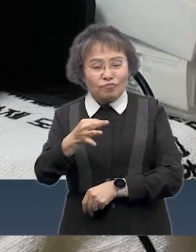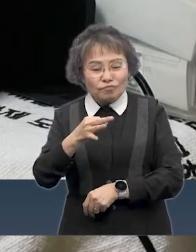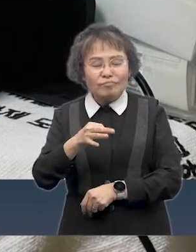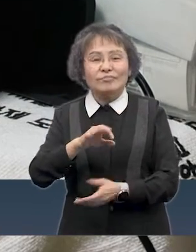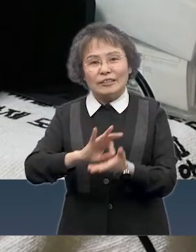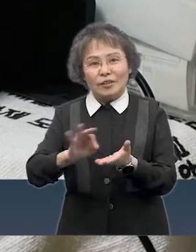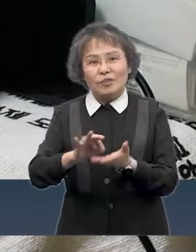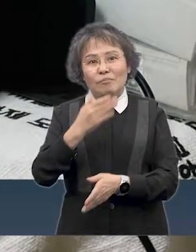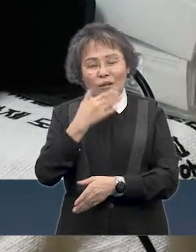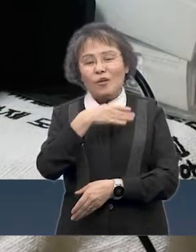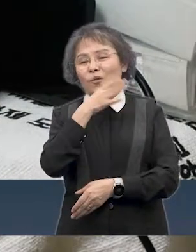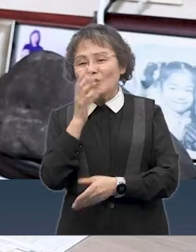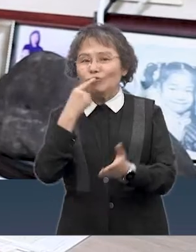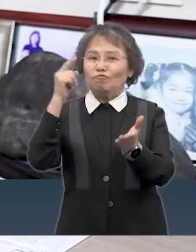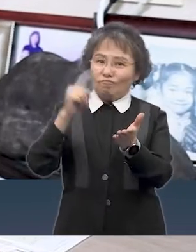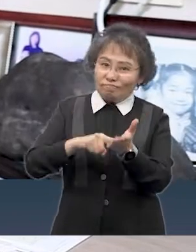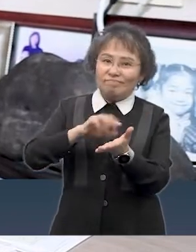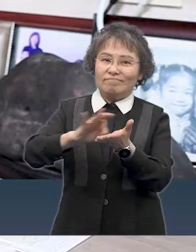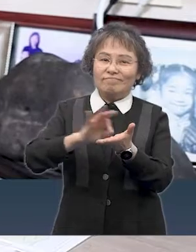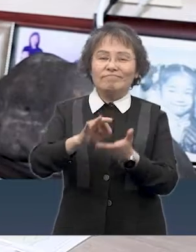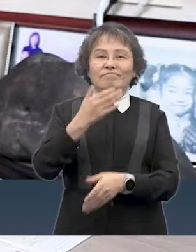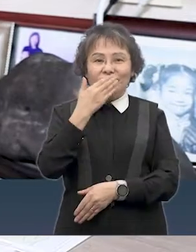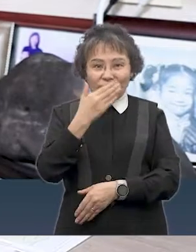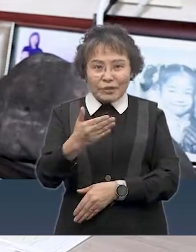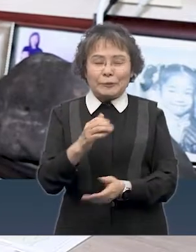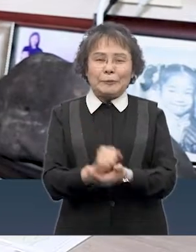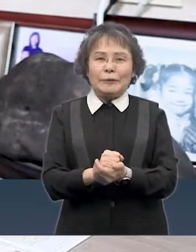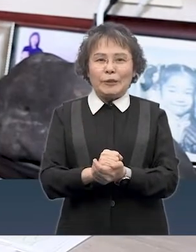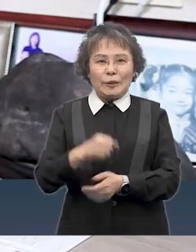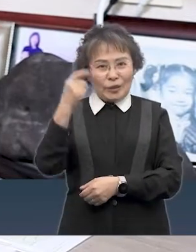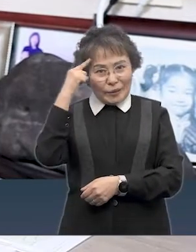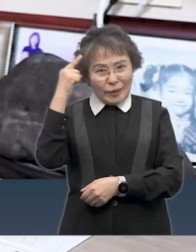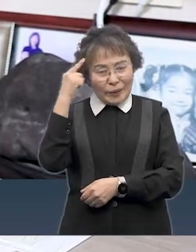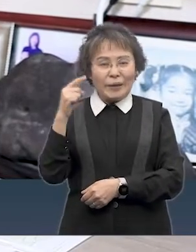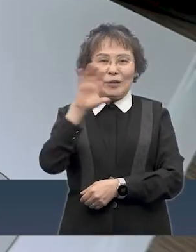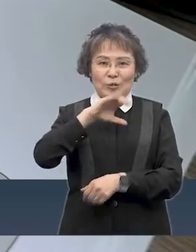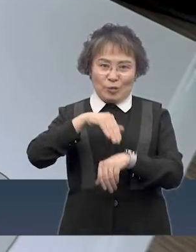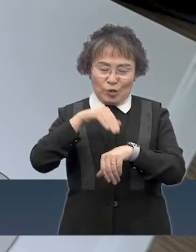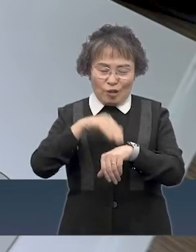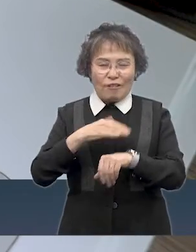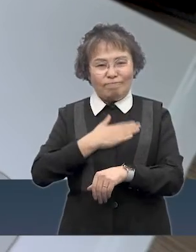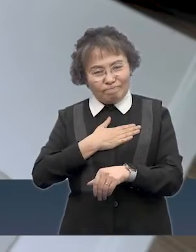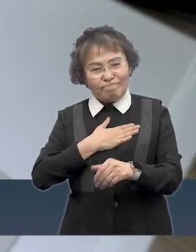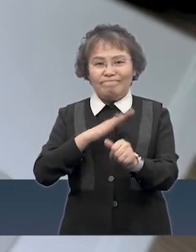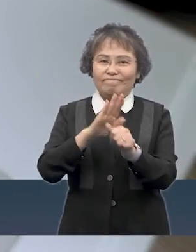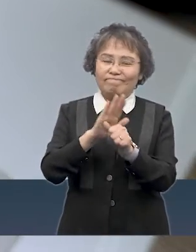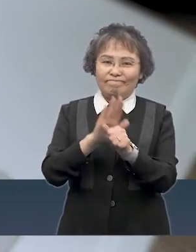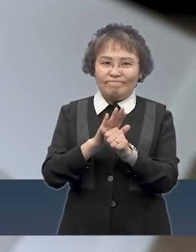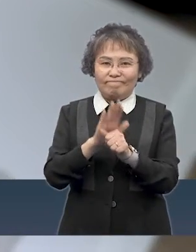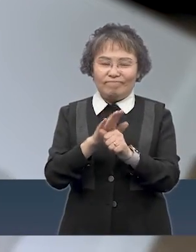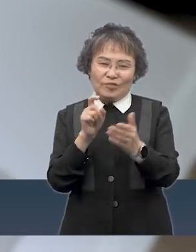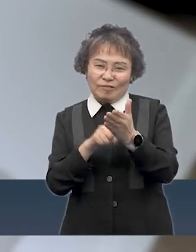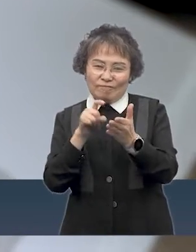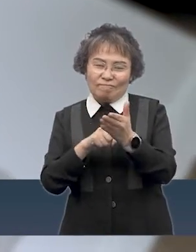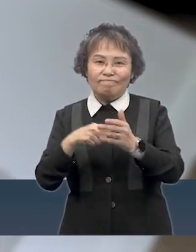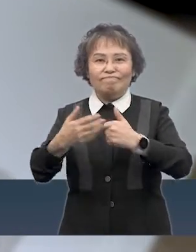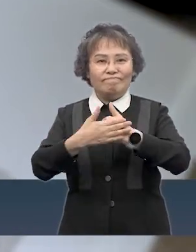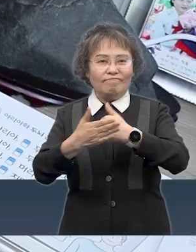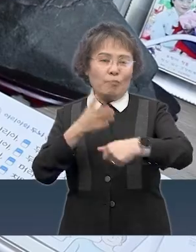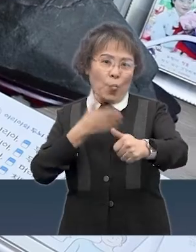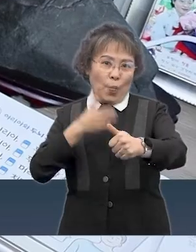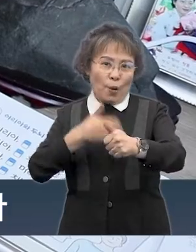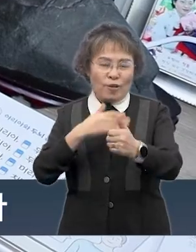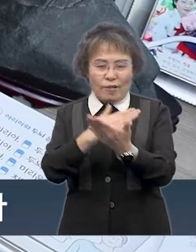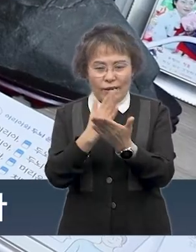어르신들이 사용하기 편리하고 두뇌톡톡인지 훈련 정서지원 긴급구조 요청 등 다양한 기능을